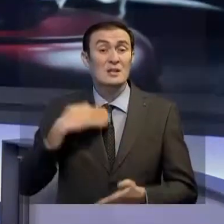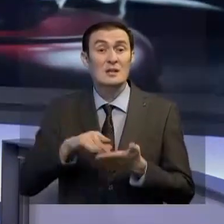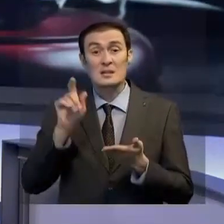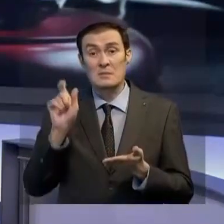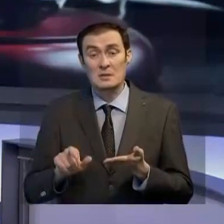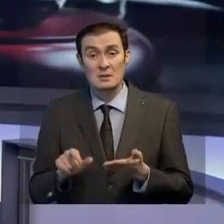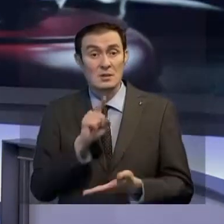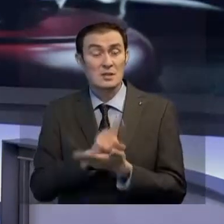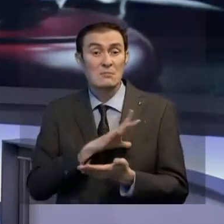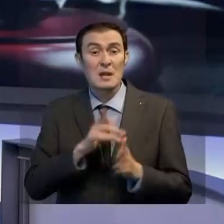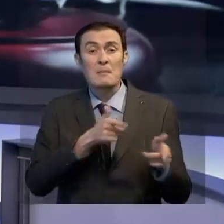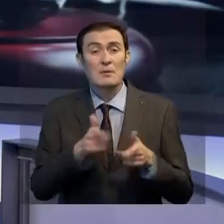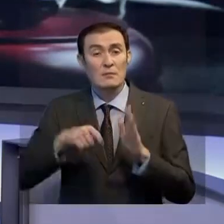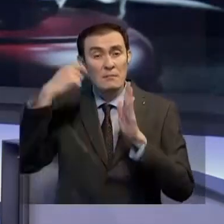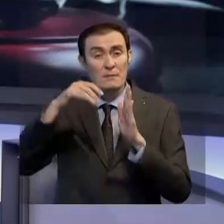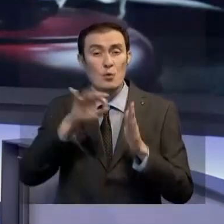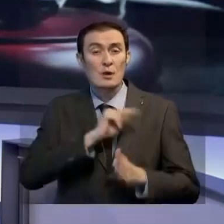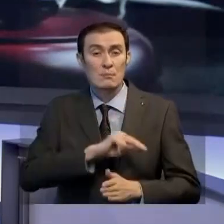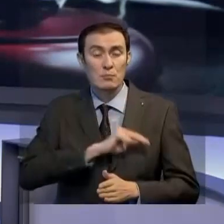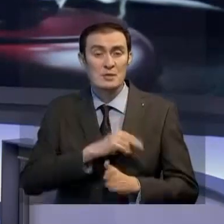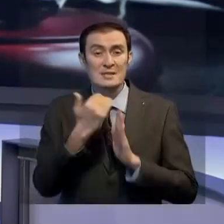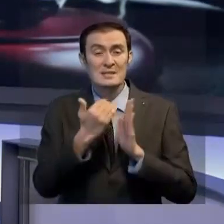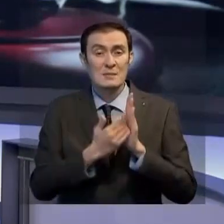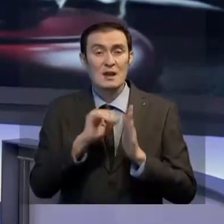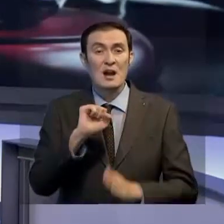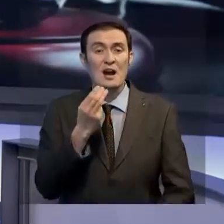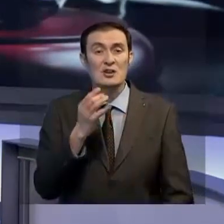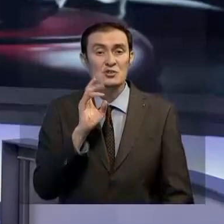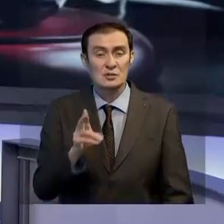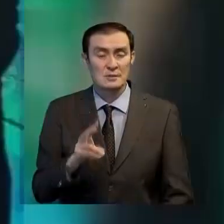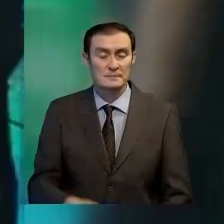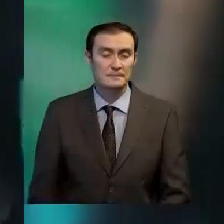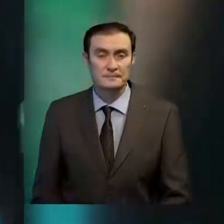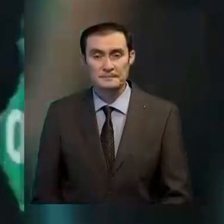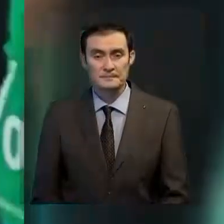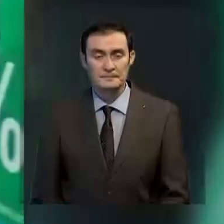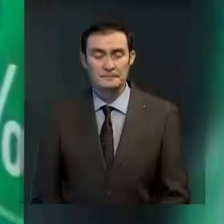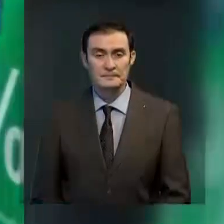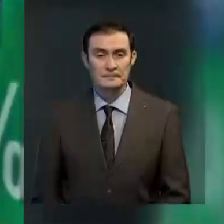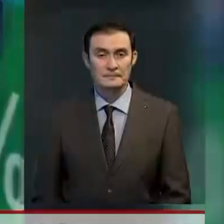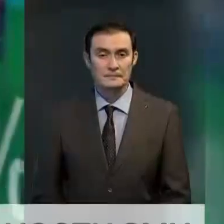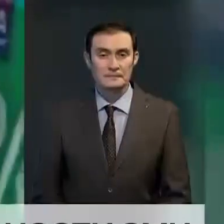наши корреспонденты должны были подготовить материал о работе системы АШОК.